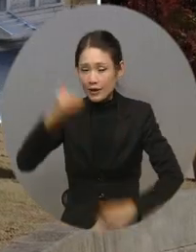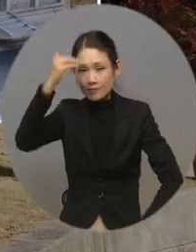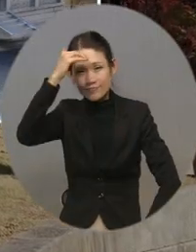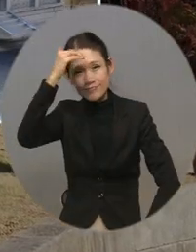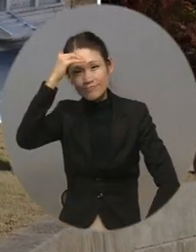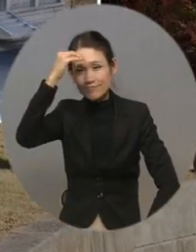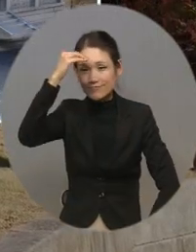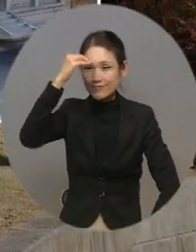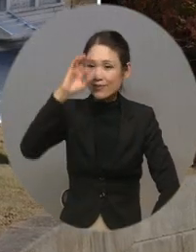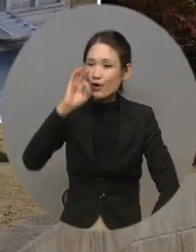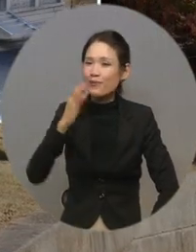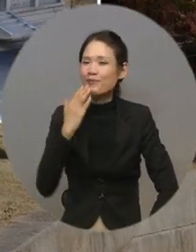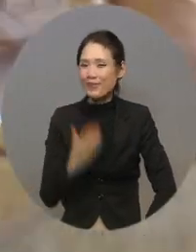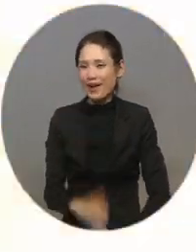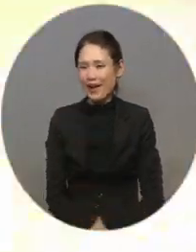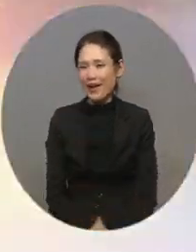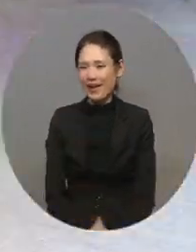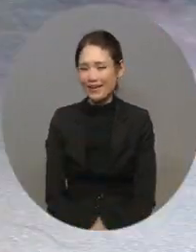수 있습니다.